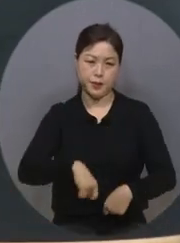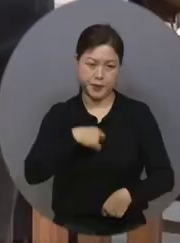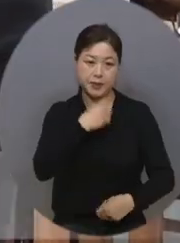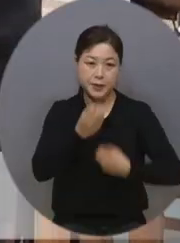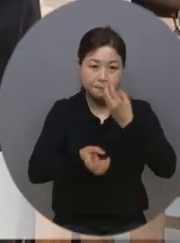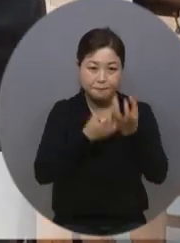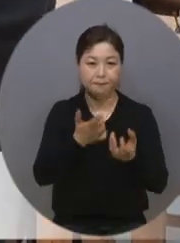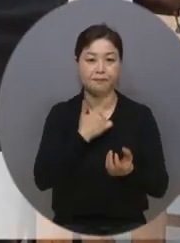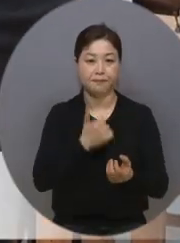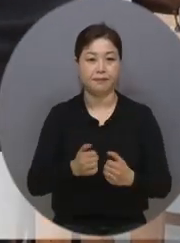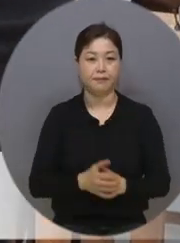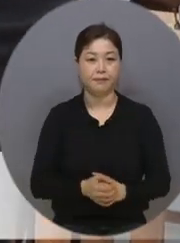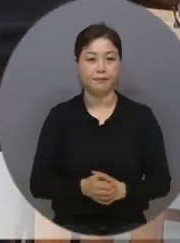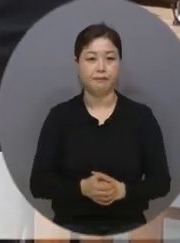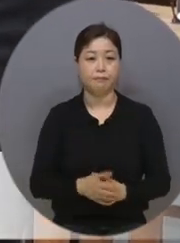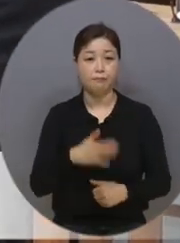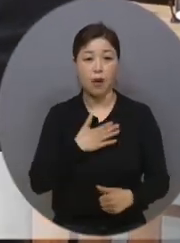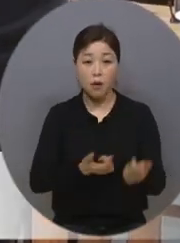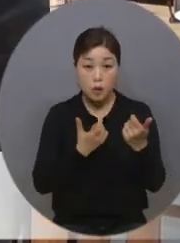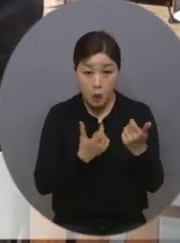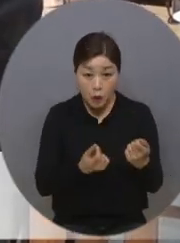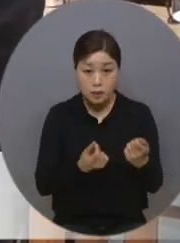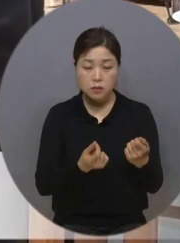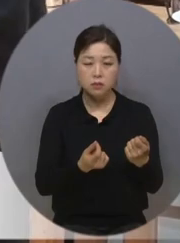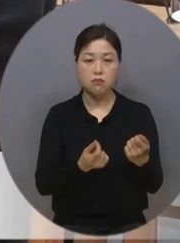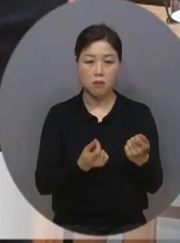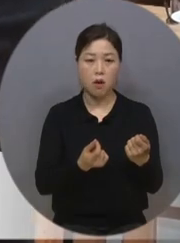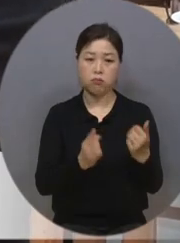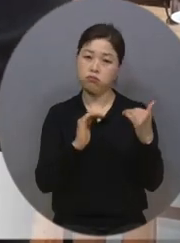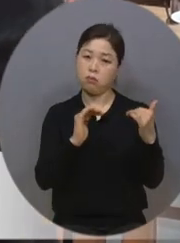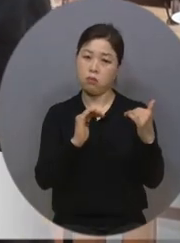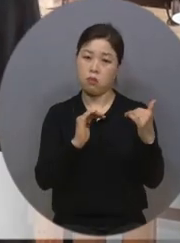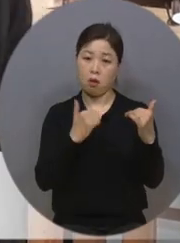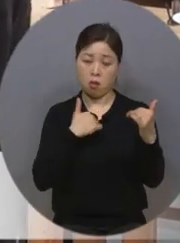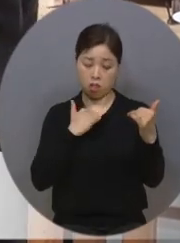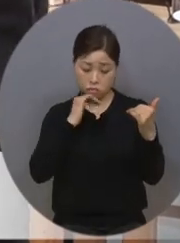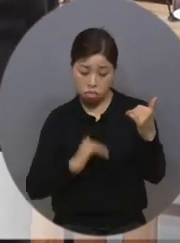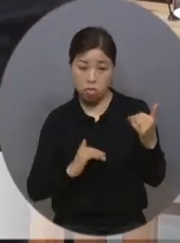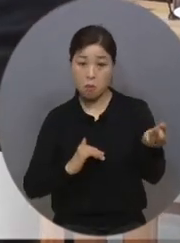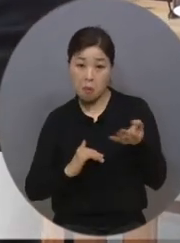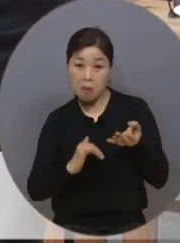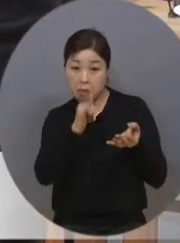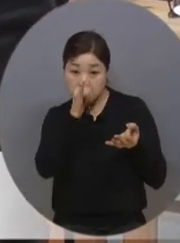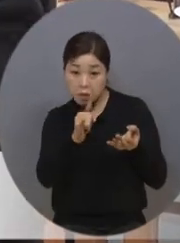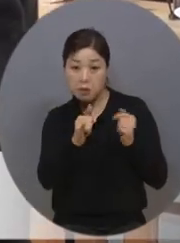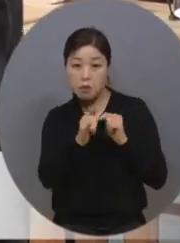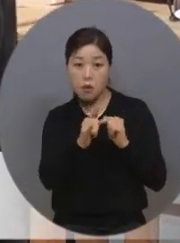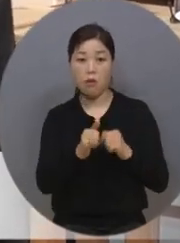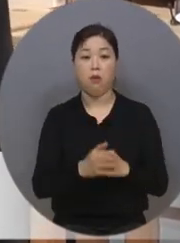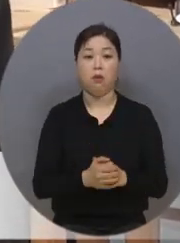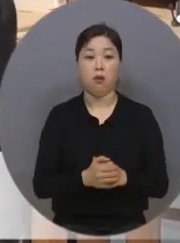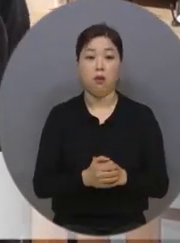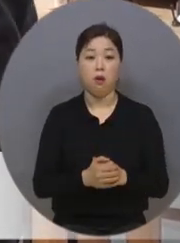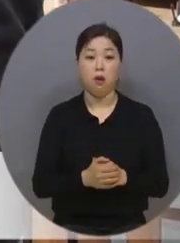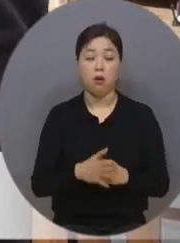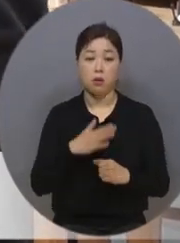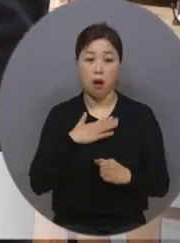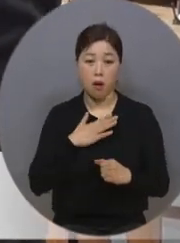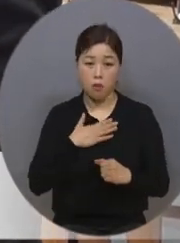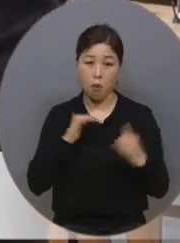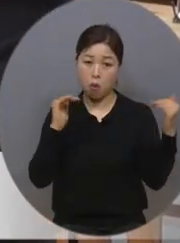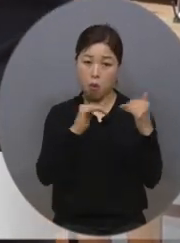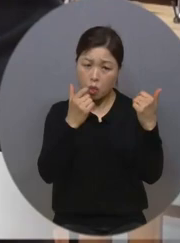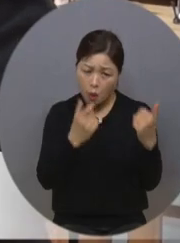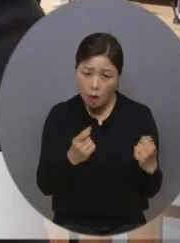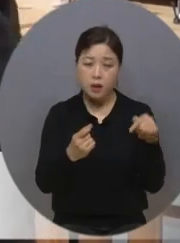꺼내놓았습니다. 나하고 똑같은 수준에서 나한테 뭐고 나하고 똑같은 수준에서 차이점을 인정하는 게